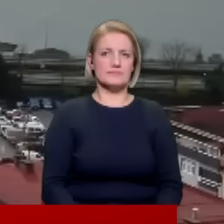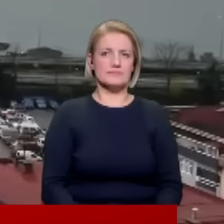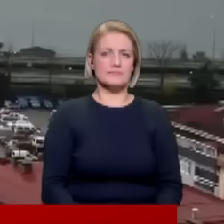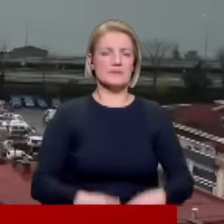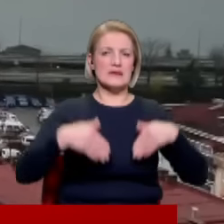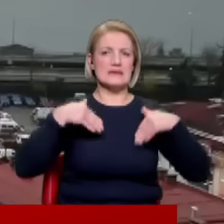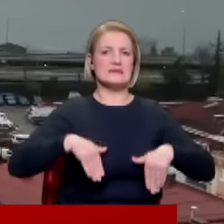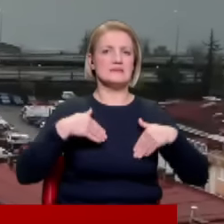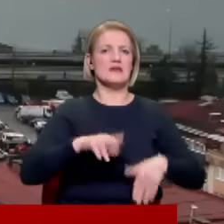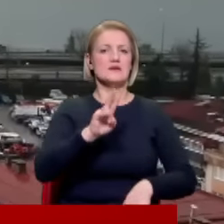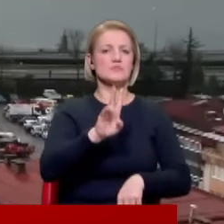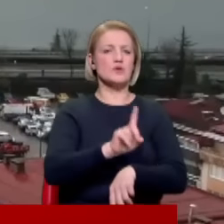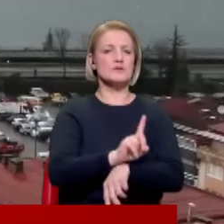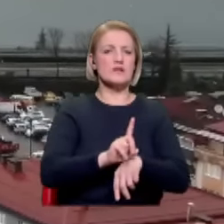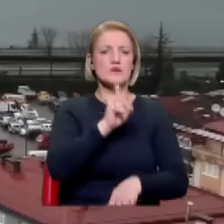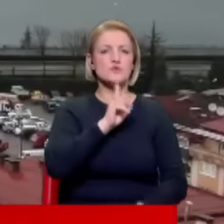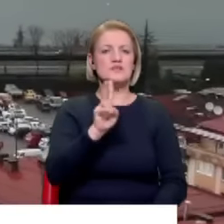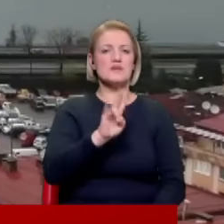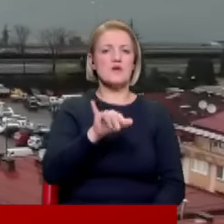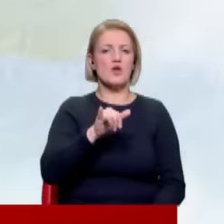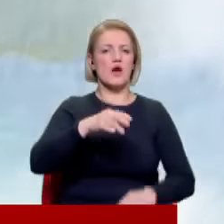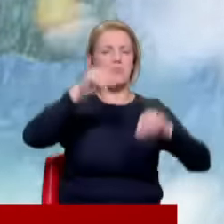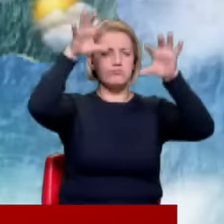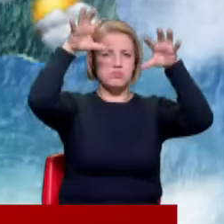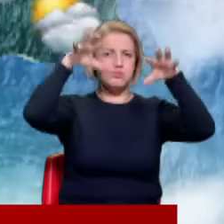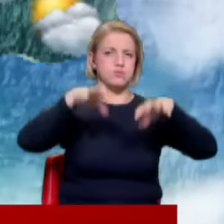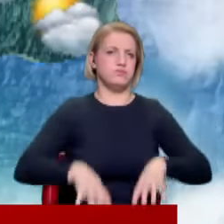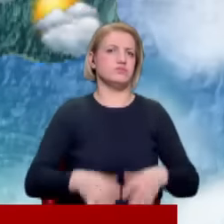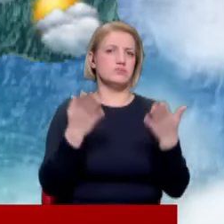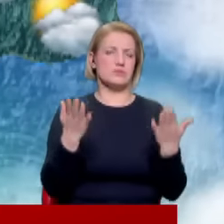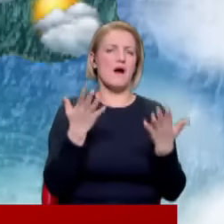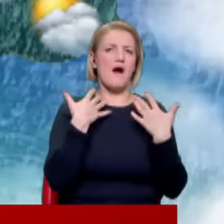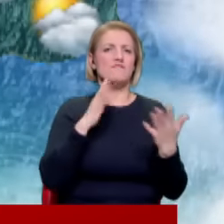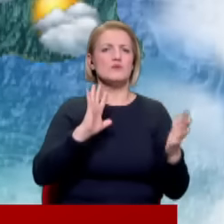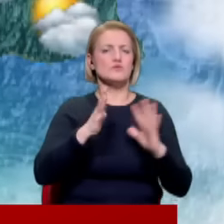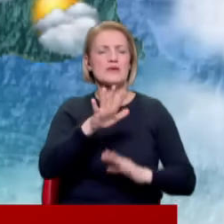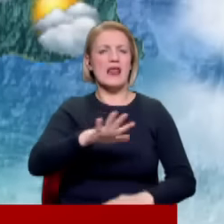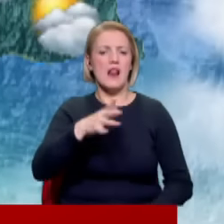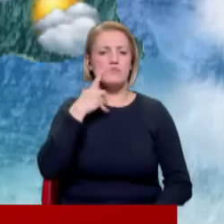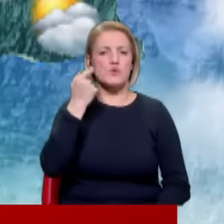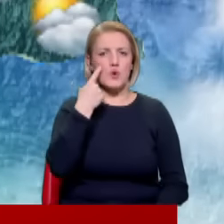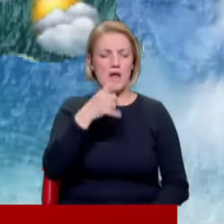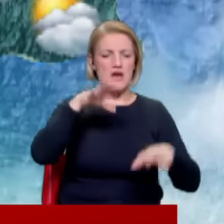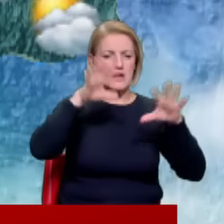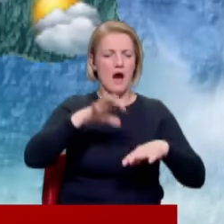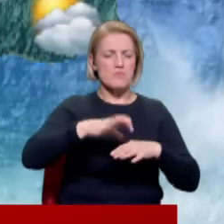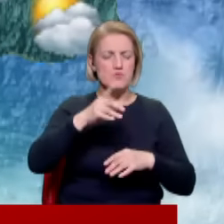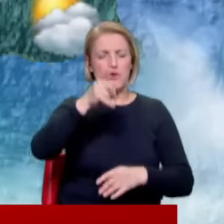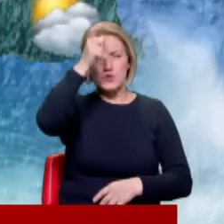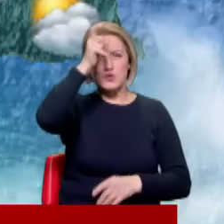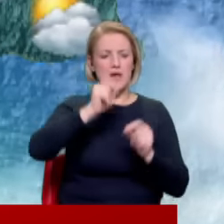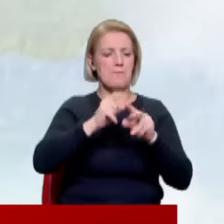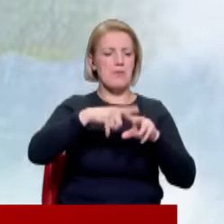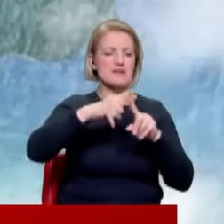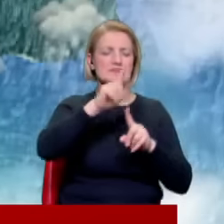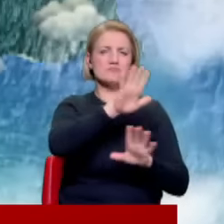alsınlar. Rize'ye 24 saatte 120 kilogram yağış düştüğü açıklandı. Meteoroloji Genel Müdürlüğü'ne göre yağış hafta sonu Türkiye'nin batısında